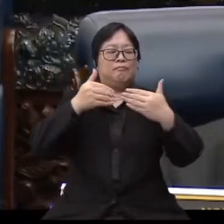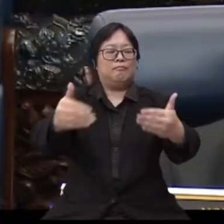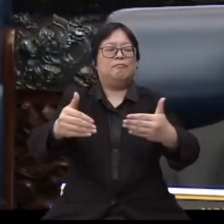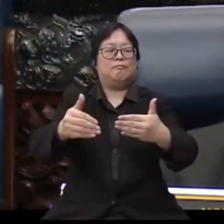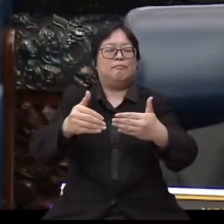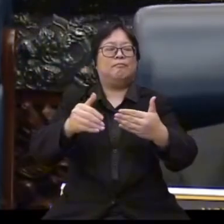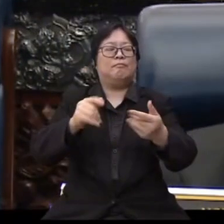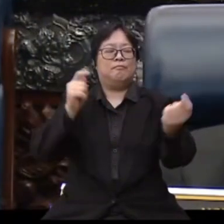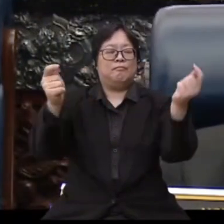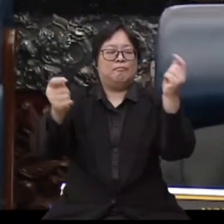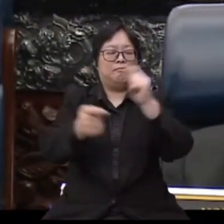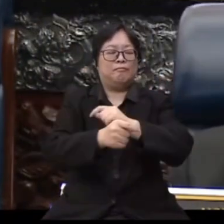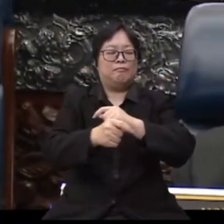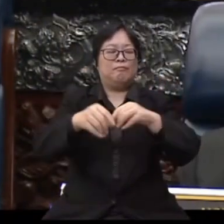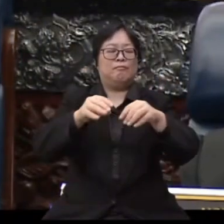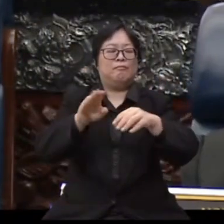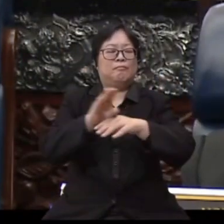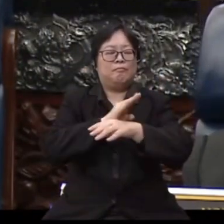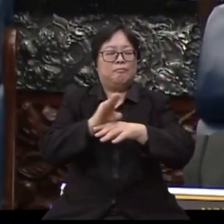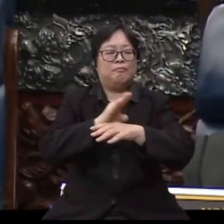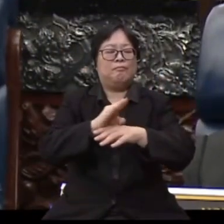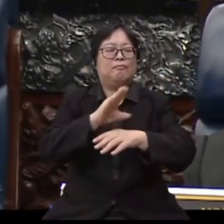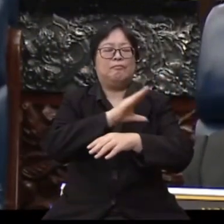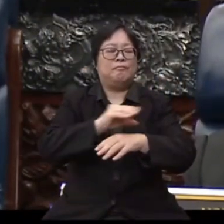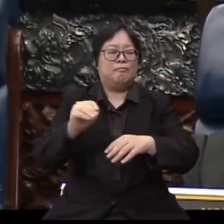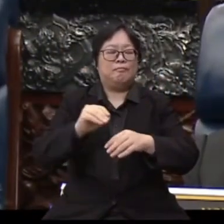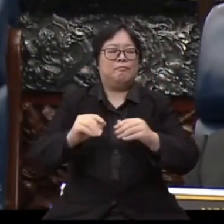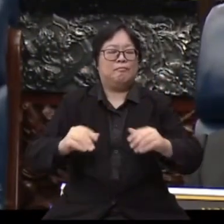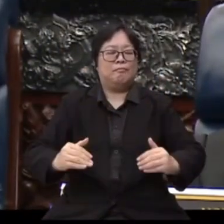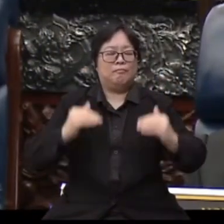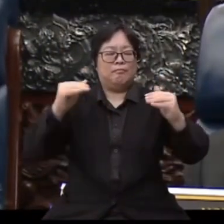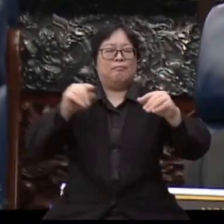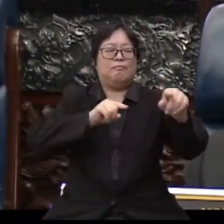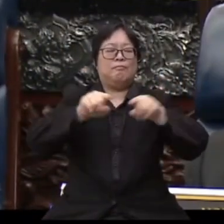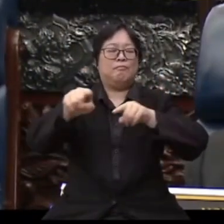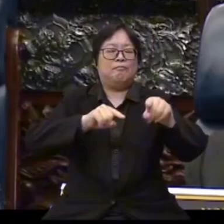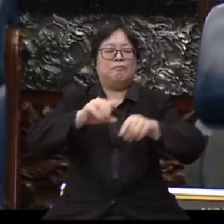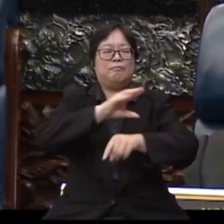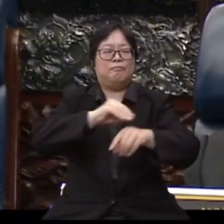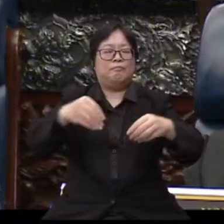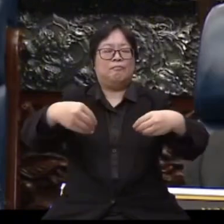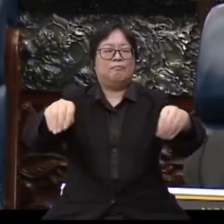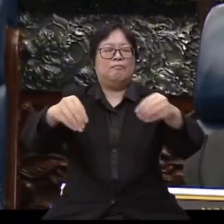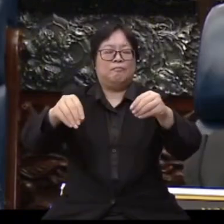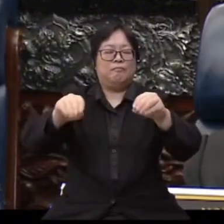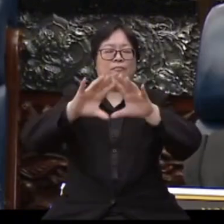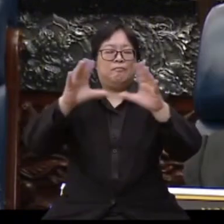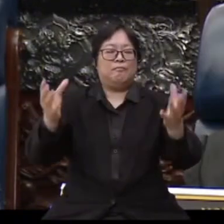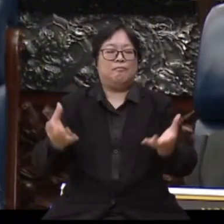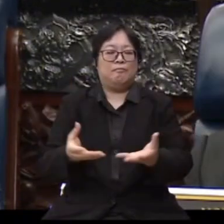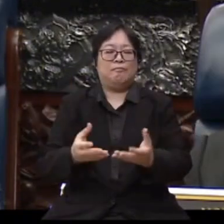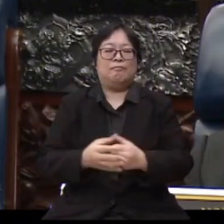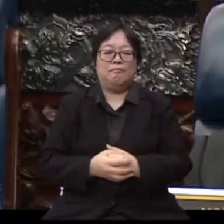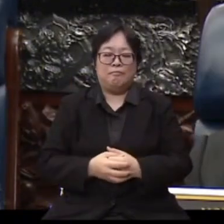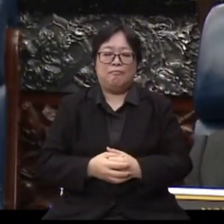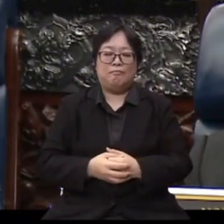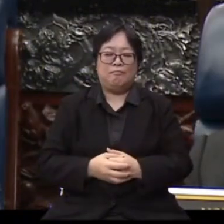transformasi perindustrian sekaligus meningkatkan daya saing negara dan pasaran global.